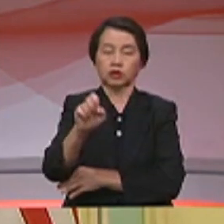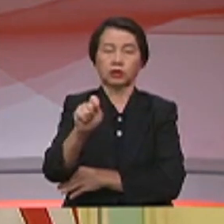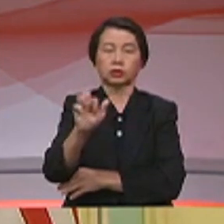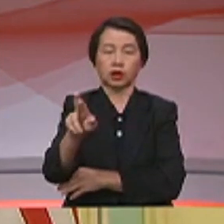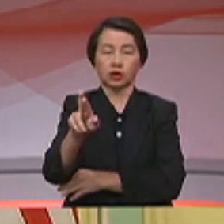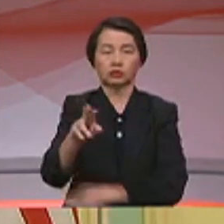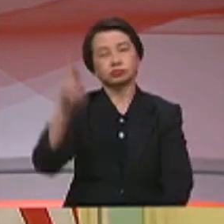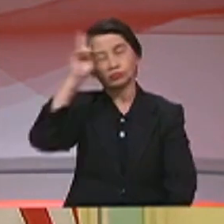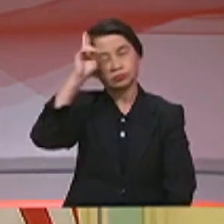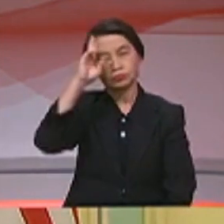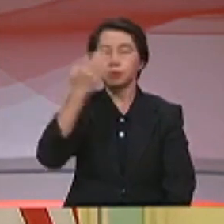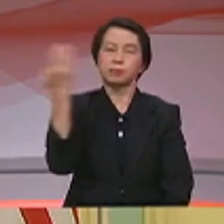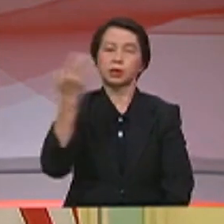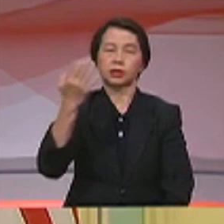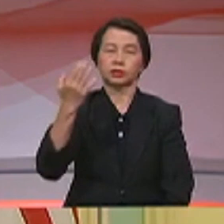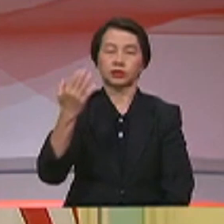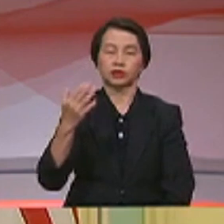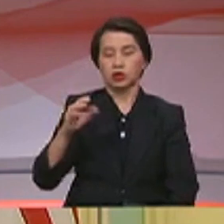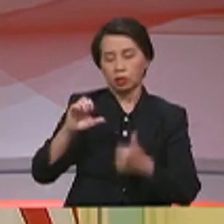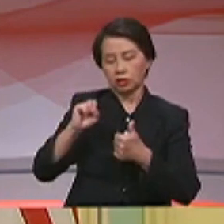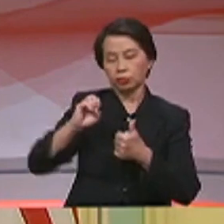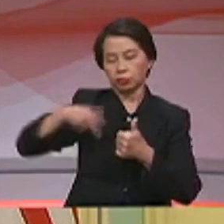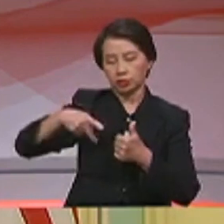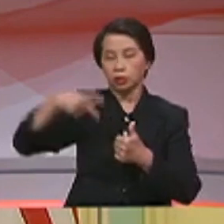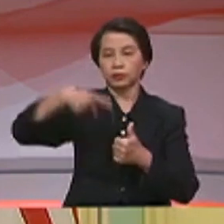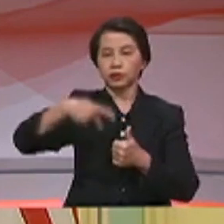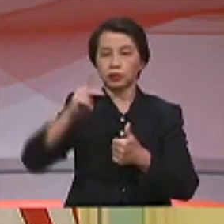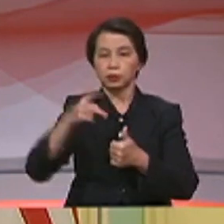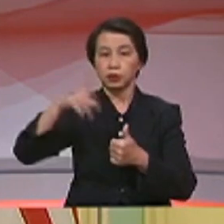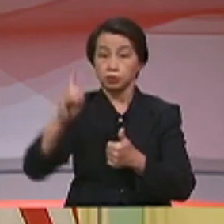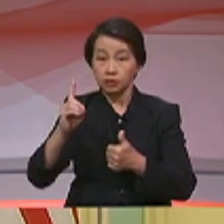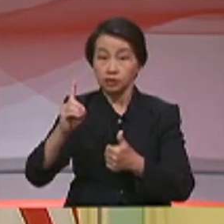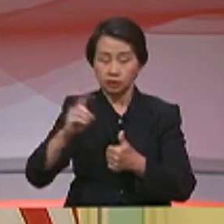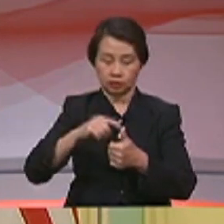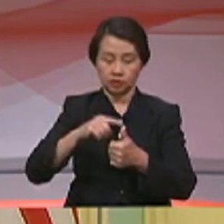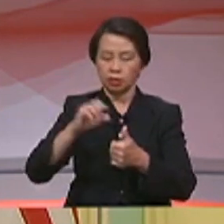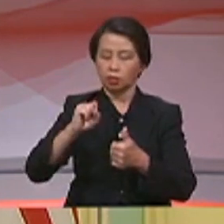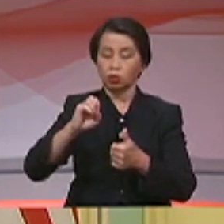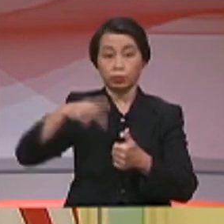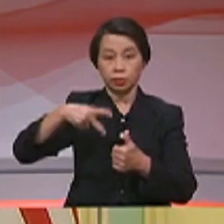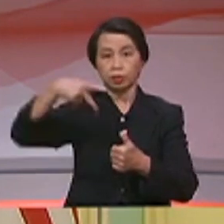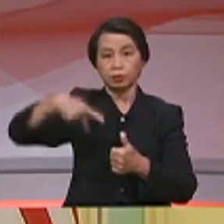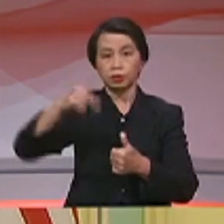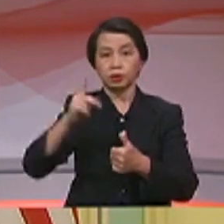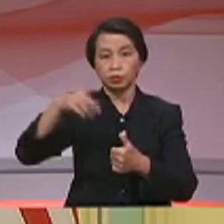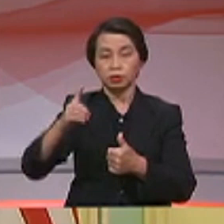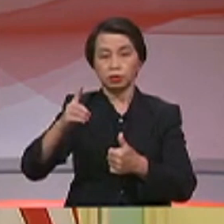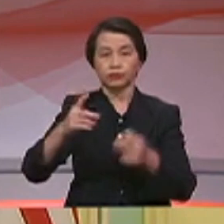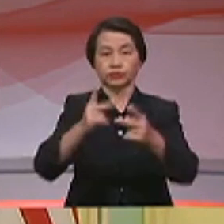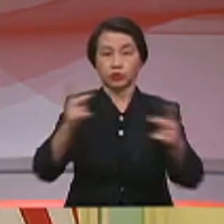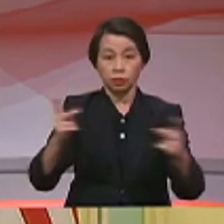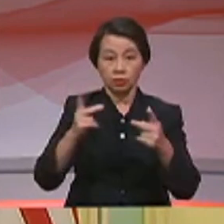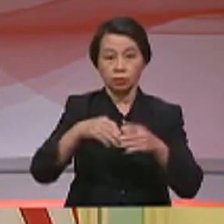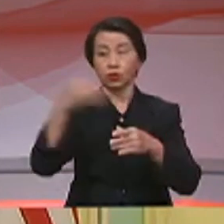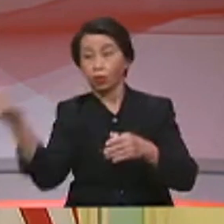seperti PKPD lain, seperti SOP PKPD pentadbiran, keluar masuk daerah